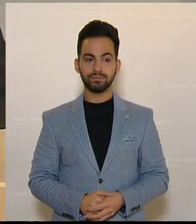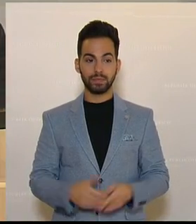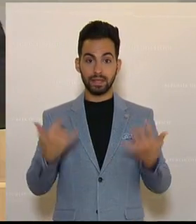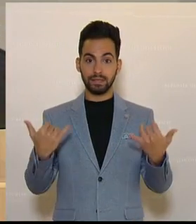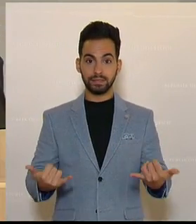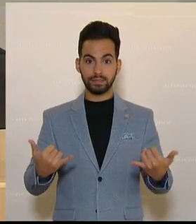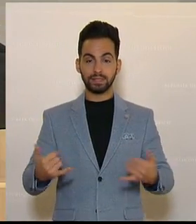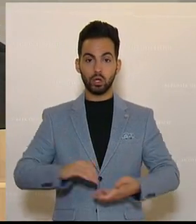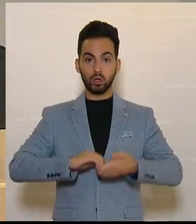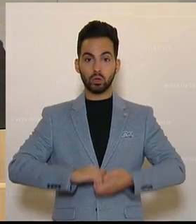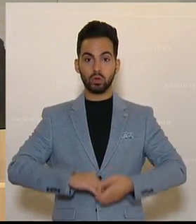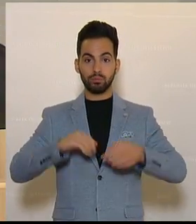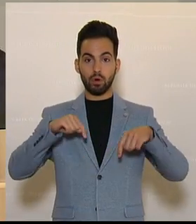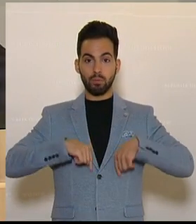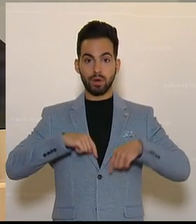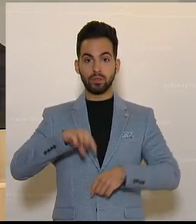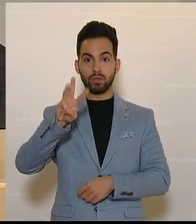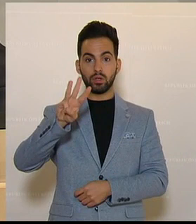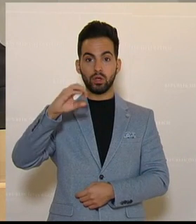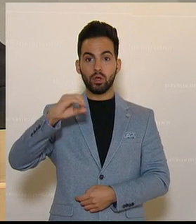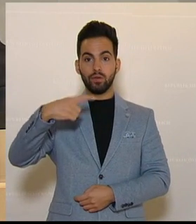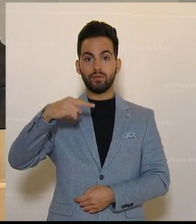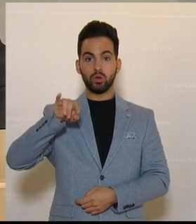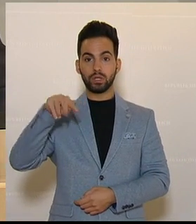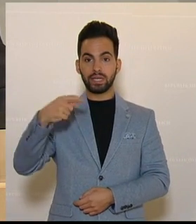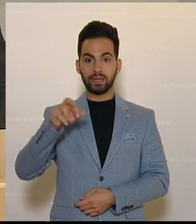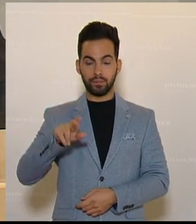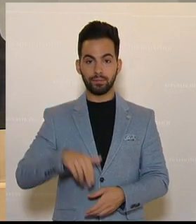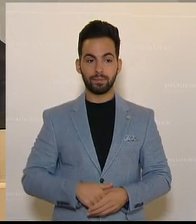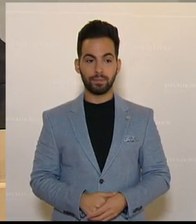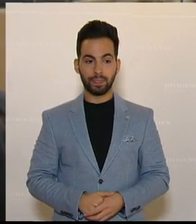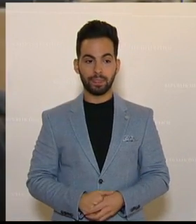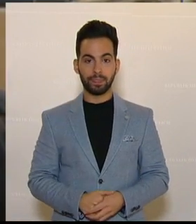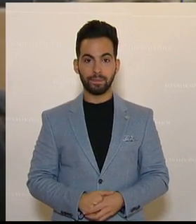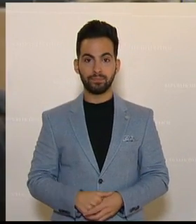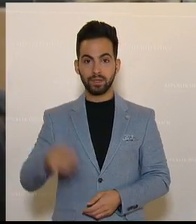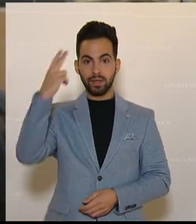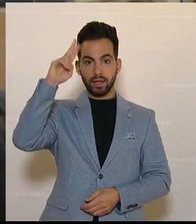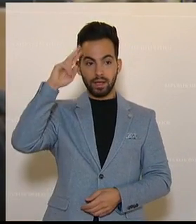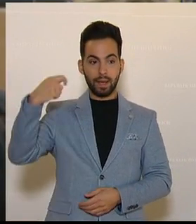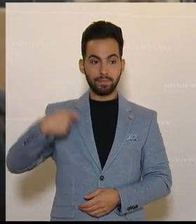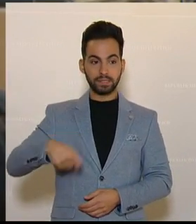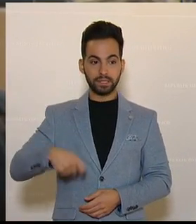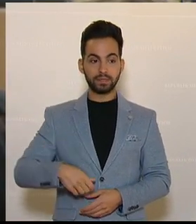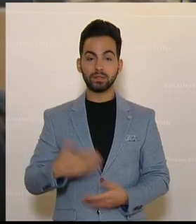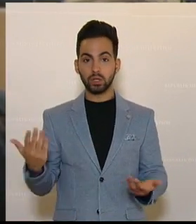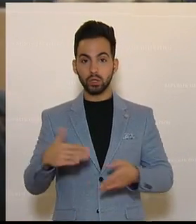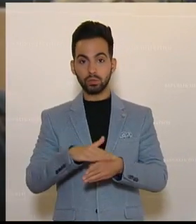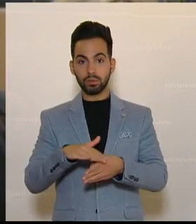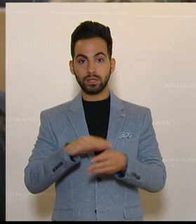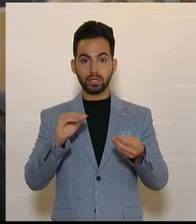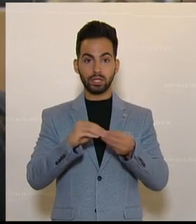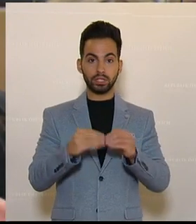Jetzt ist der Klubobmann Wöginger und dann Klubobmann Stefan. Herr Präsident, es tut mir leid, dass ich